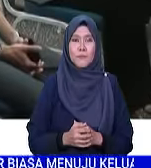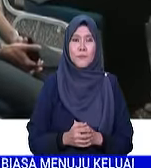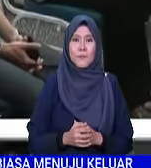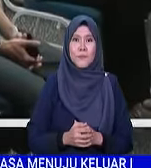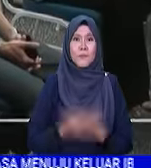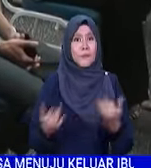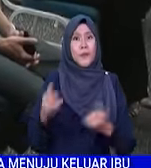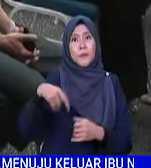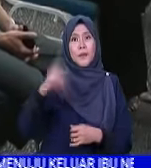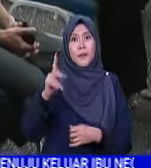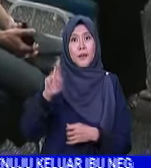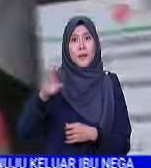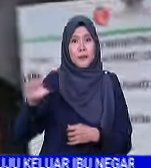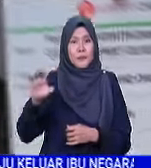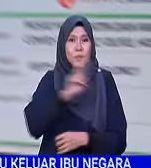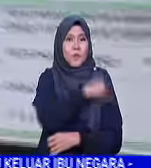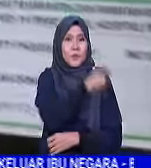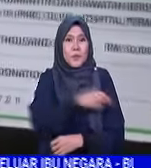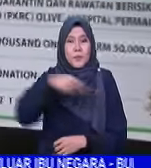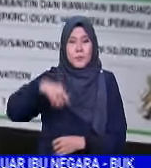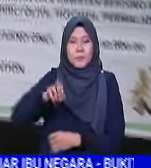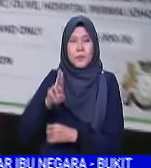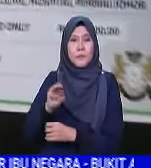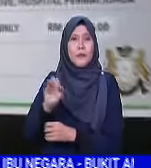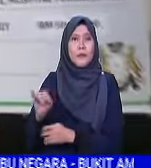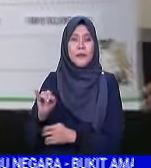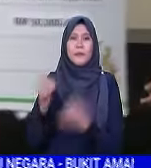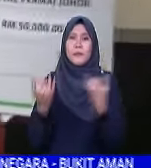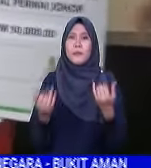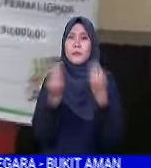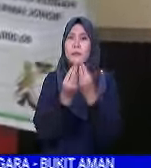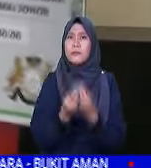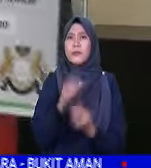Ketika ini, PKRC Olive B Hospital Permai beroperasi dengan kapasiti